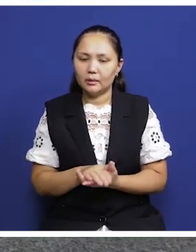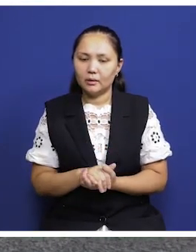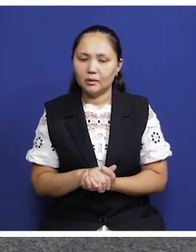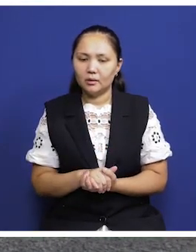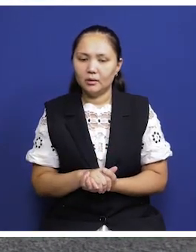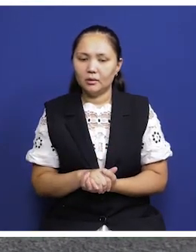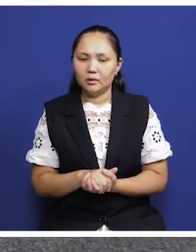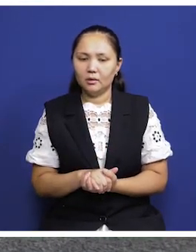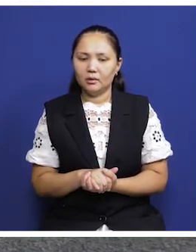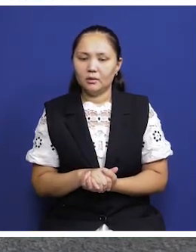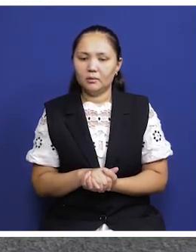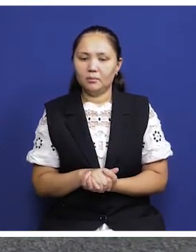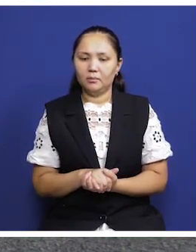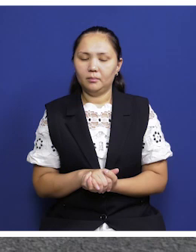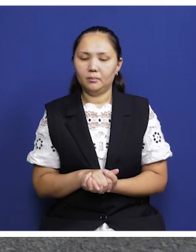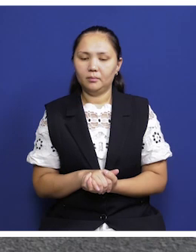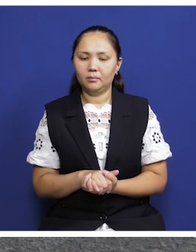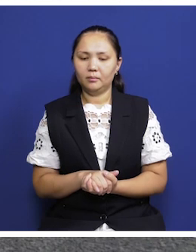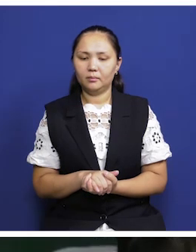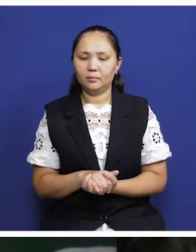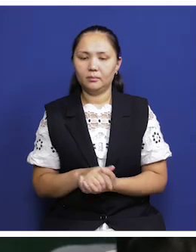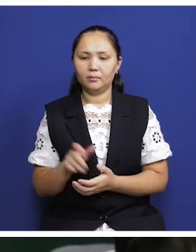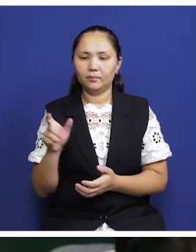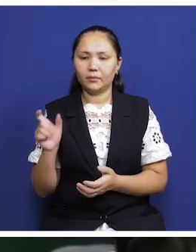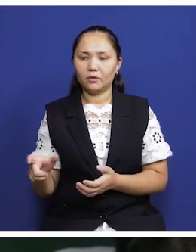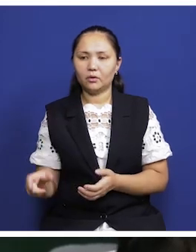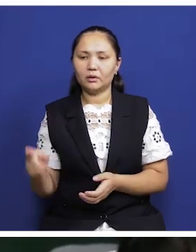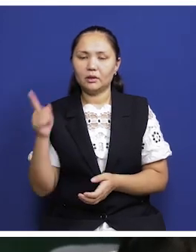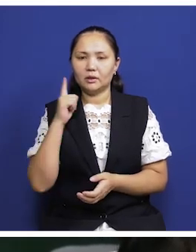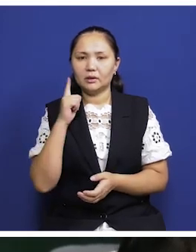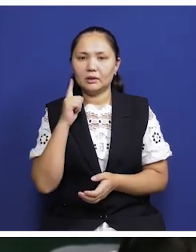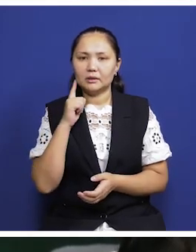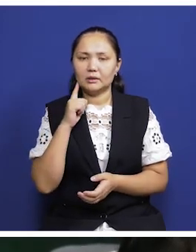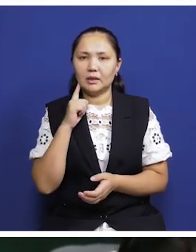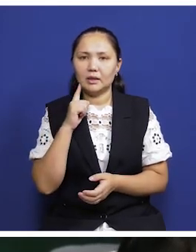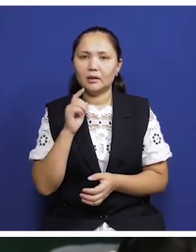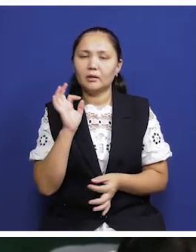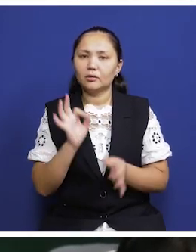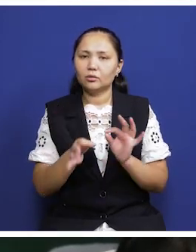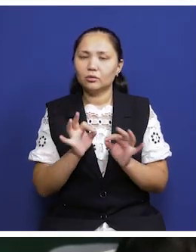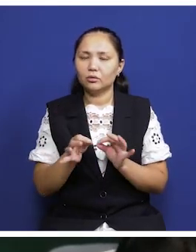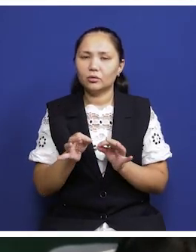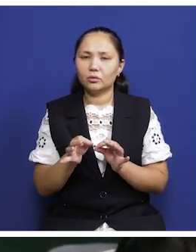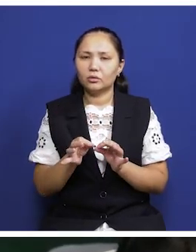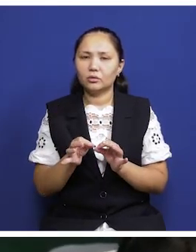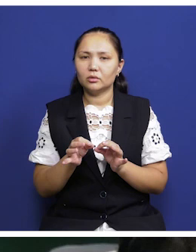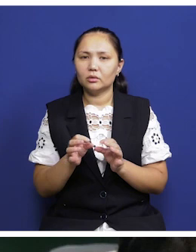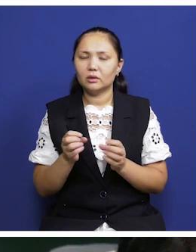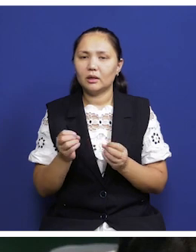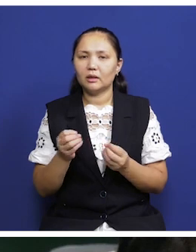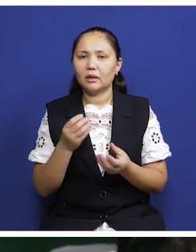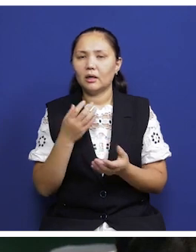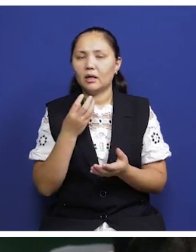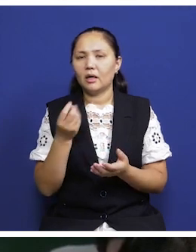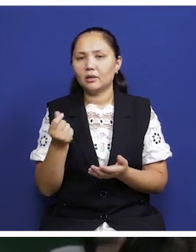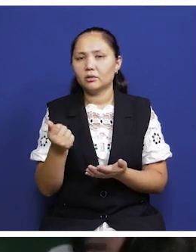беріп жатырмыз, қазір бір сөйлейді. Ал тұрғындарды тыңдасақ, ол жерде кішкене мынау ырыс дұрыс бермейді, тағы бірдеңе жасайды, біреулер ақша